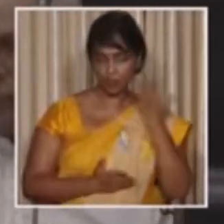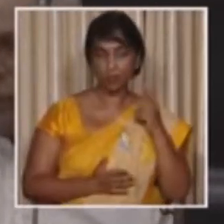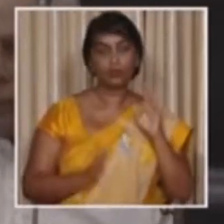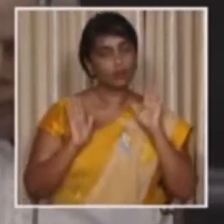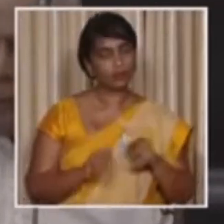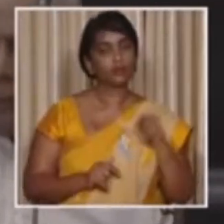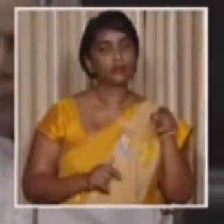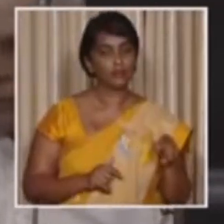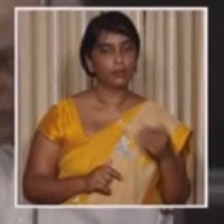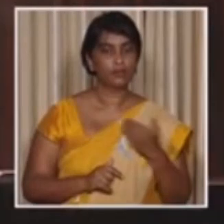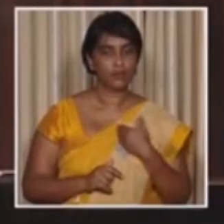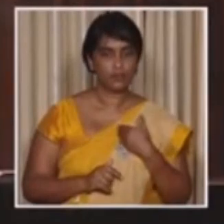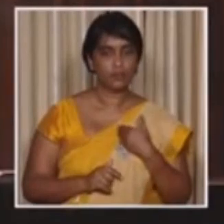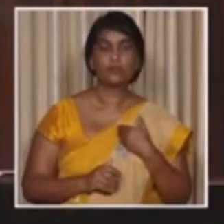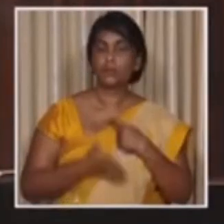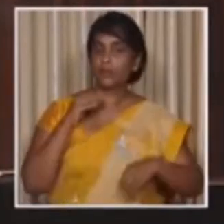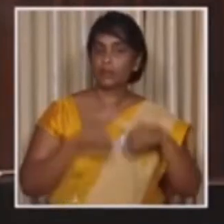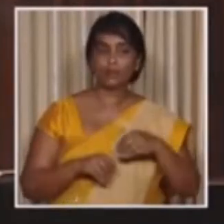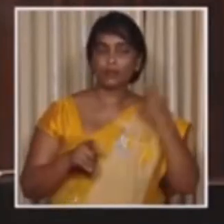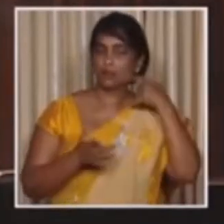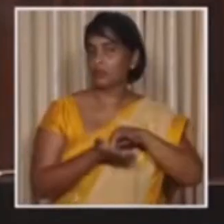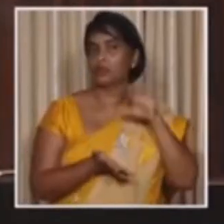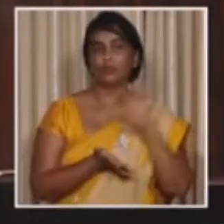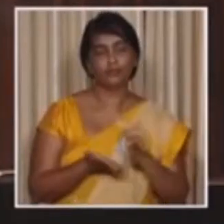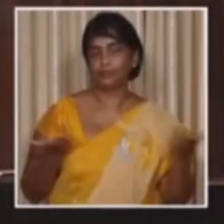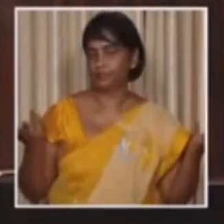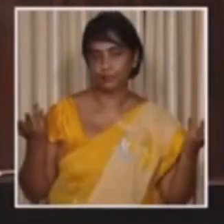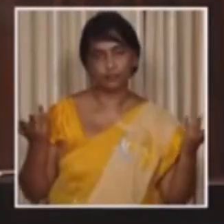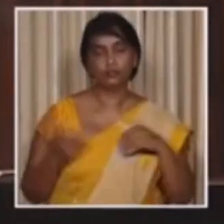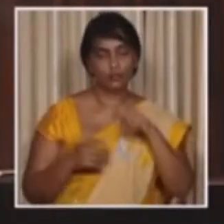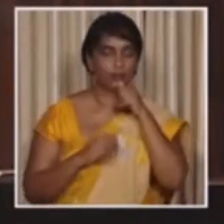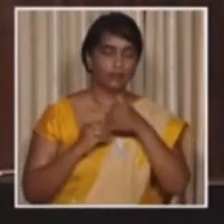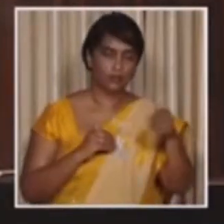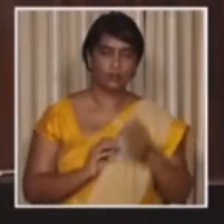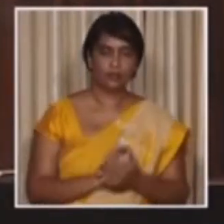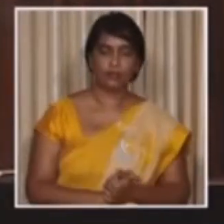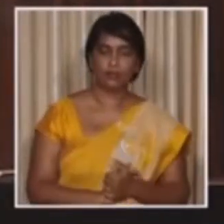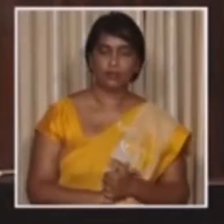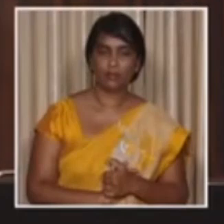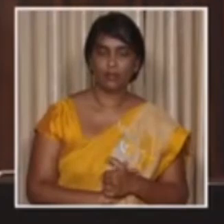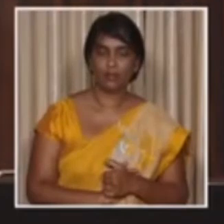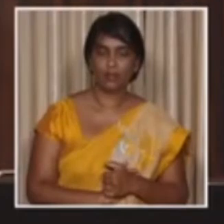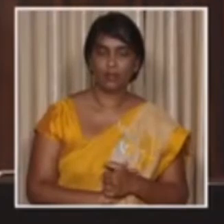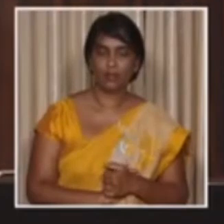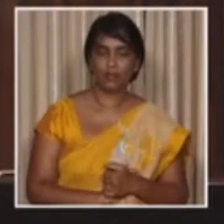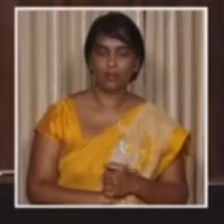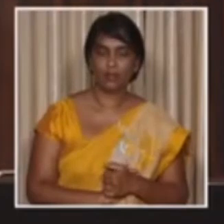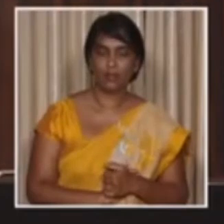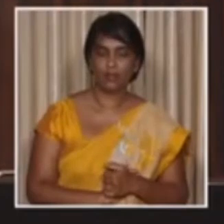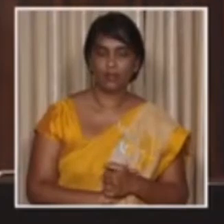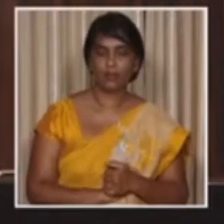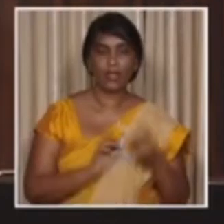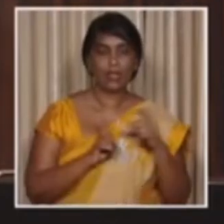yet. මනුෂ්‍යනායක කර්මන්තුමා ගරු ජනාධිපති ගරු කතානායකතුමනි ගරු දයාසිරි ජයසේකර